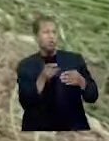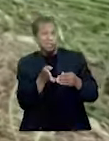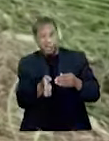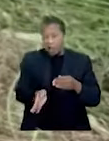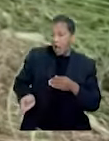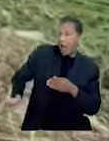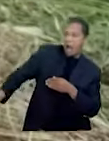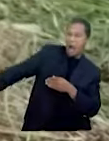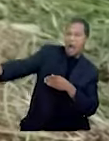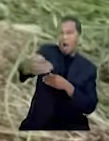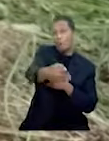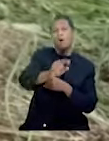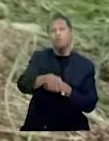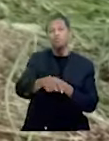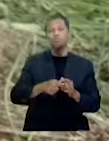Bagelen